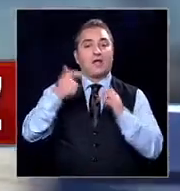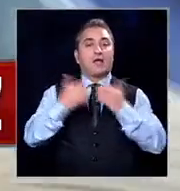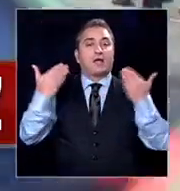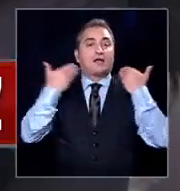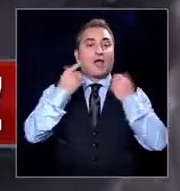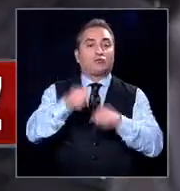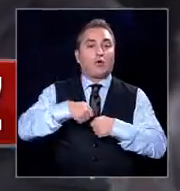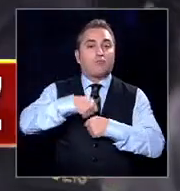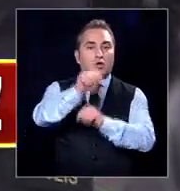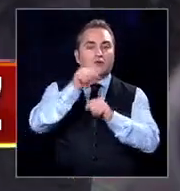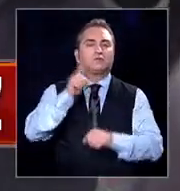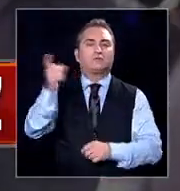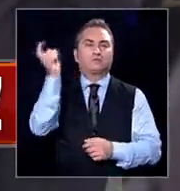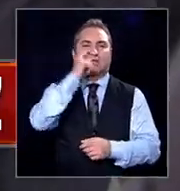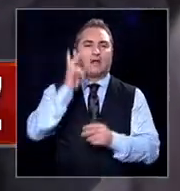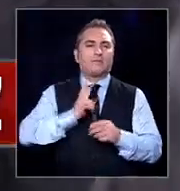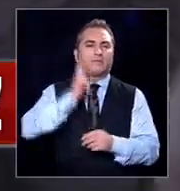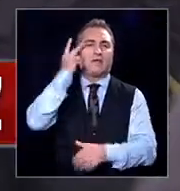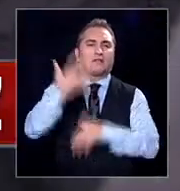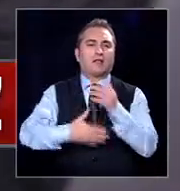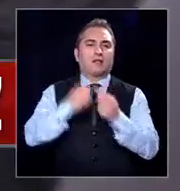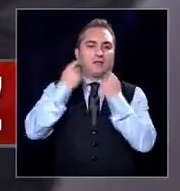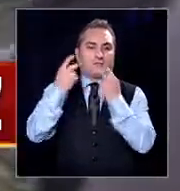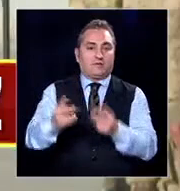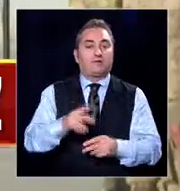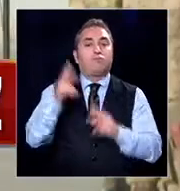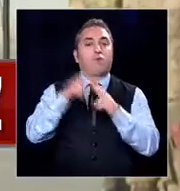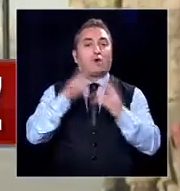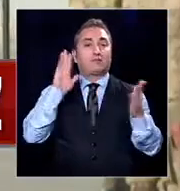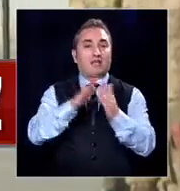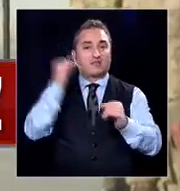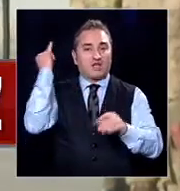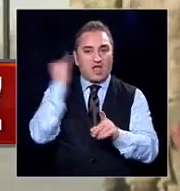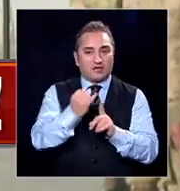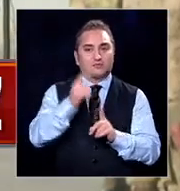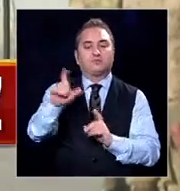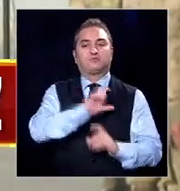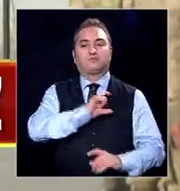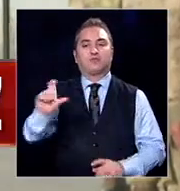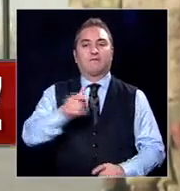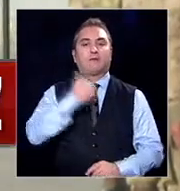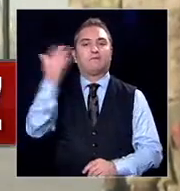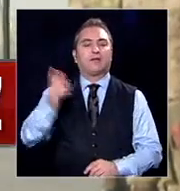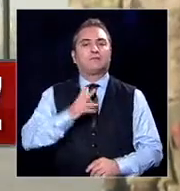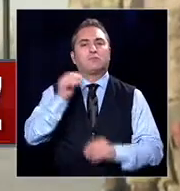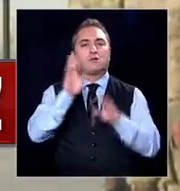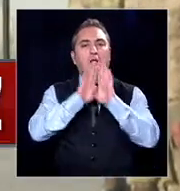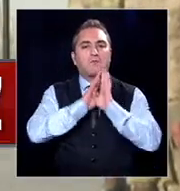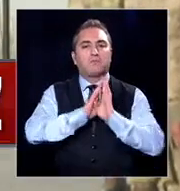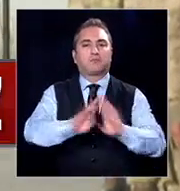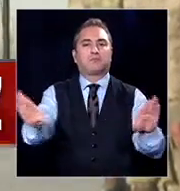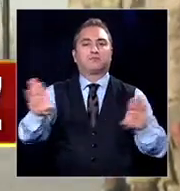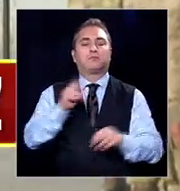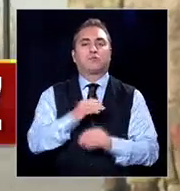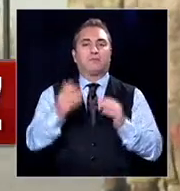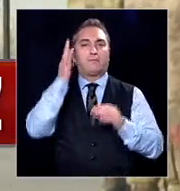vandallık dediği polise yönelik eleştirilere de yanıt verdi. Vandallar gibi üniversitenin kapısını kırdılar. Orası